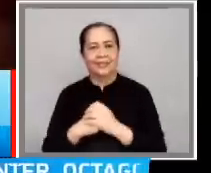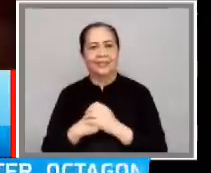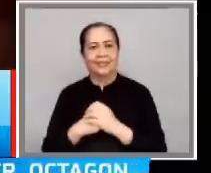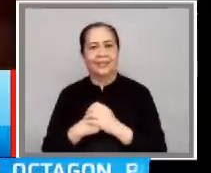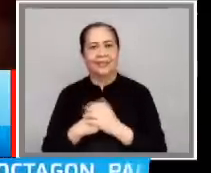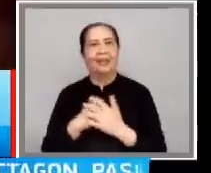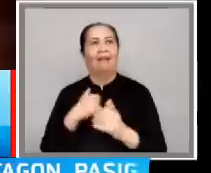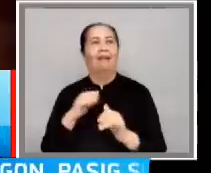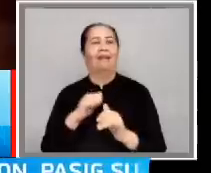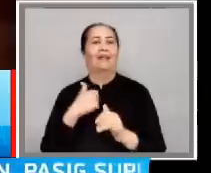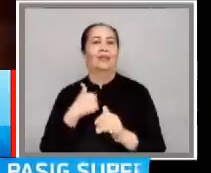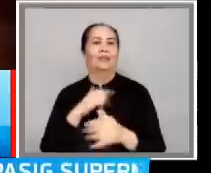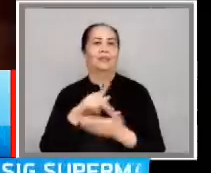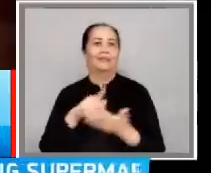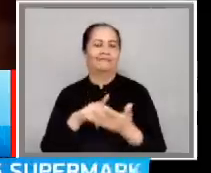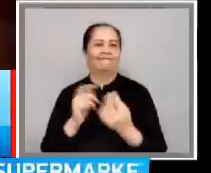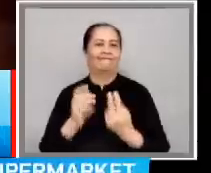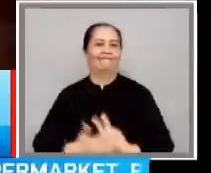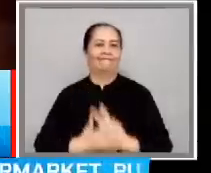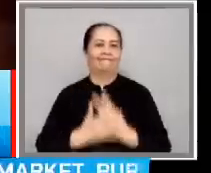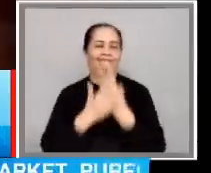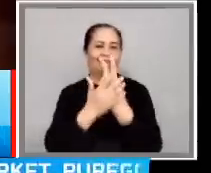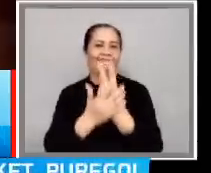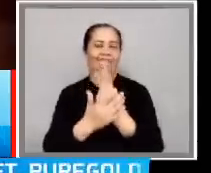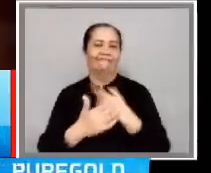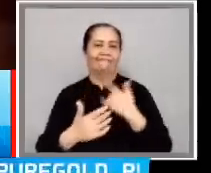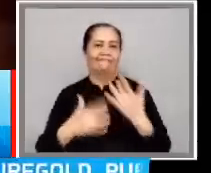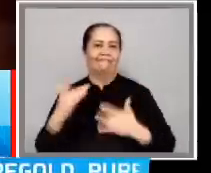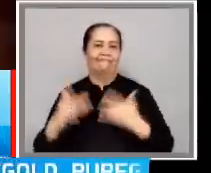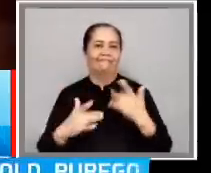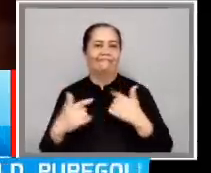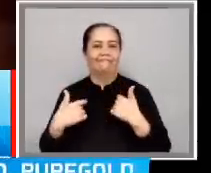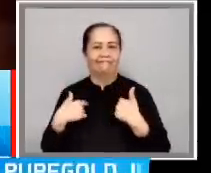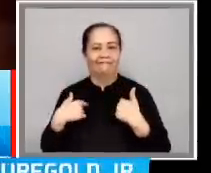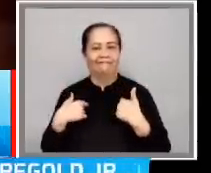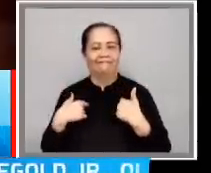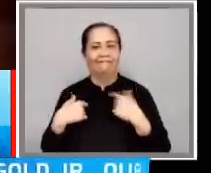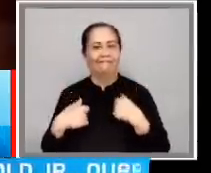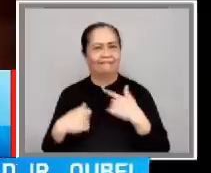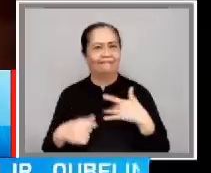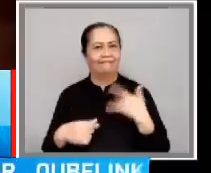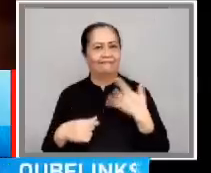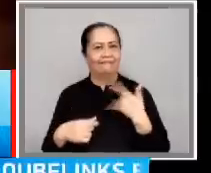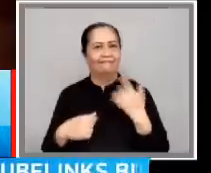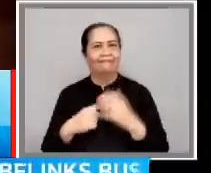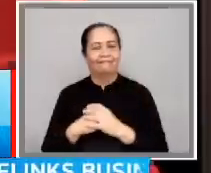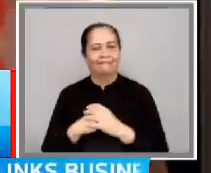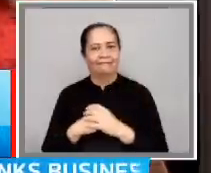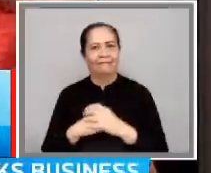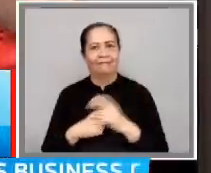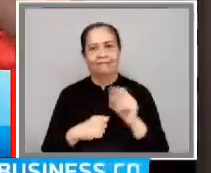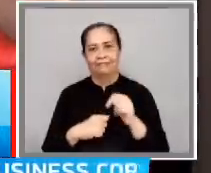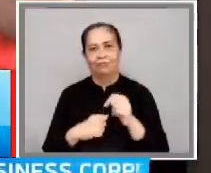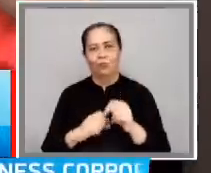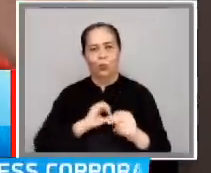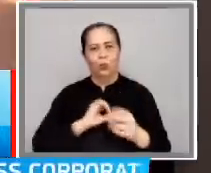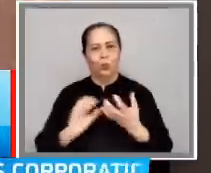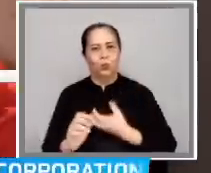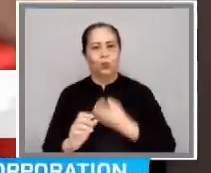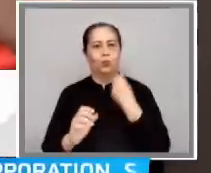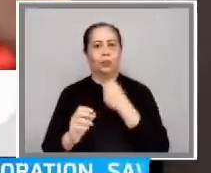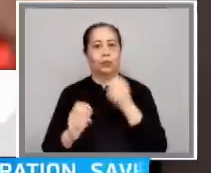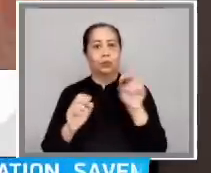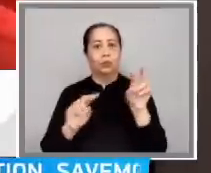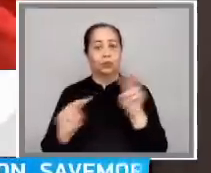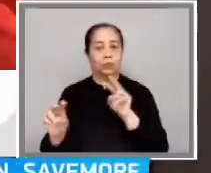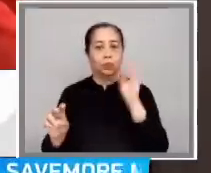ng Voltes 5. Na-excite ako and na-ano ko din, na-feel ko na kailangan ko i-own to. If you see this, you'll know